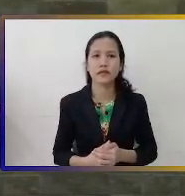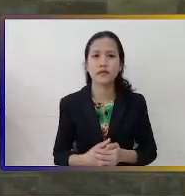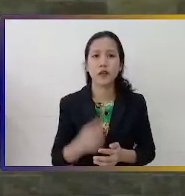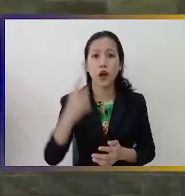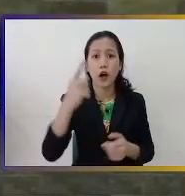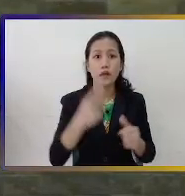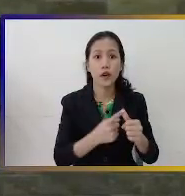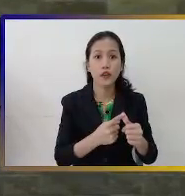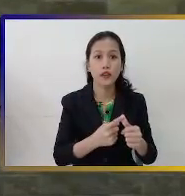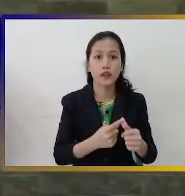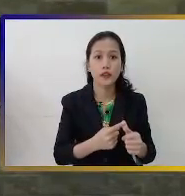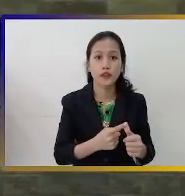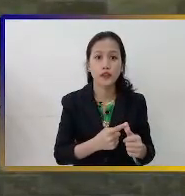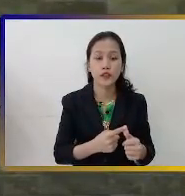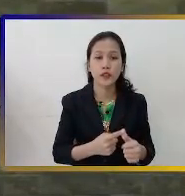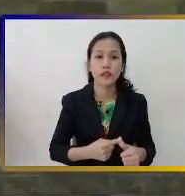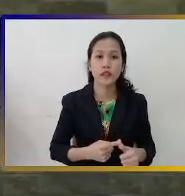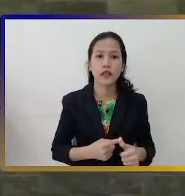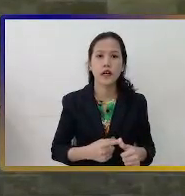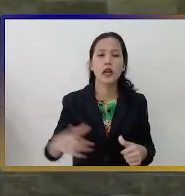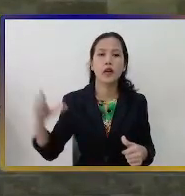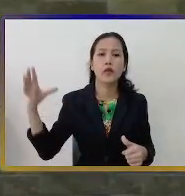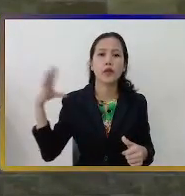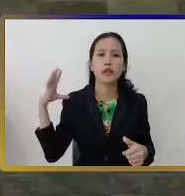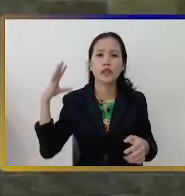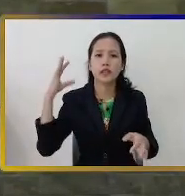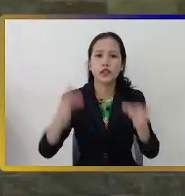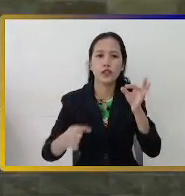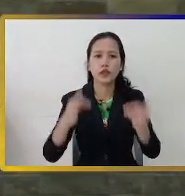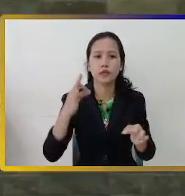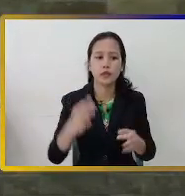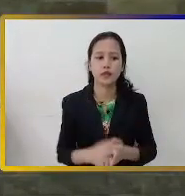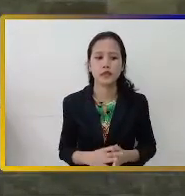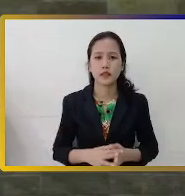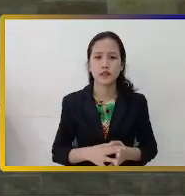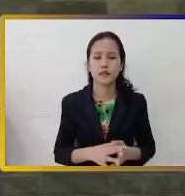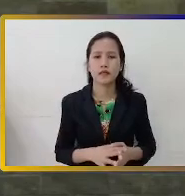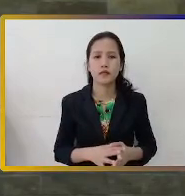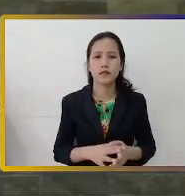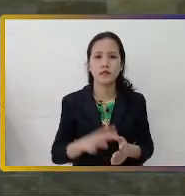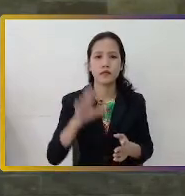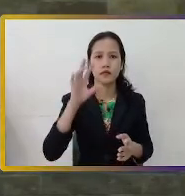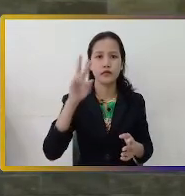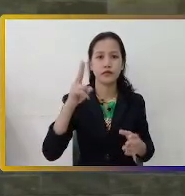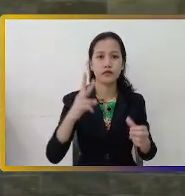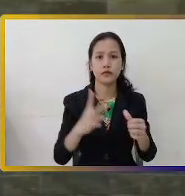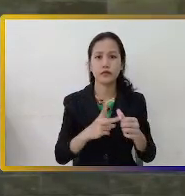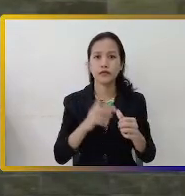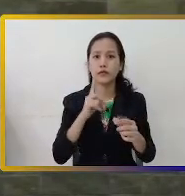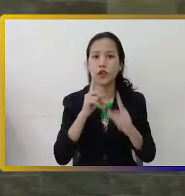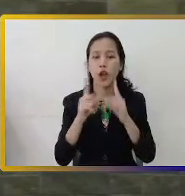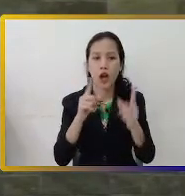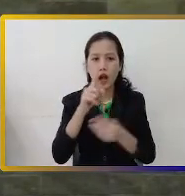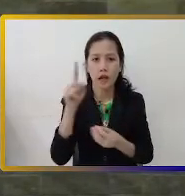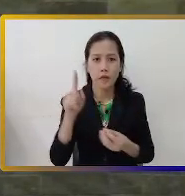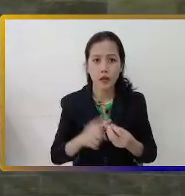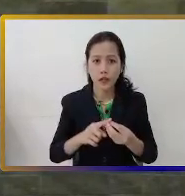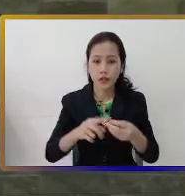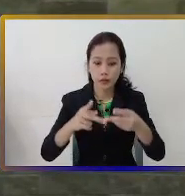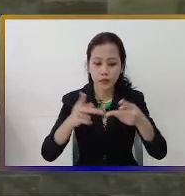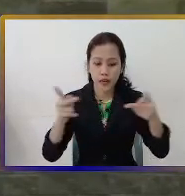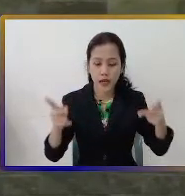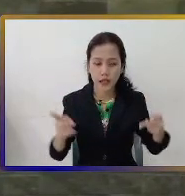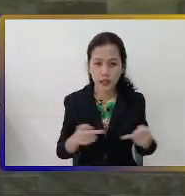judgment proclaimed. And then the second one, makikita po natin dun sa first outline is idinil yung mga lugar. Now, after idinil yung lugar,